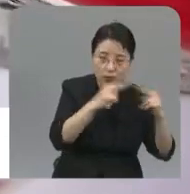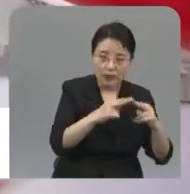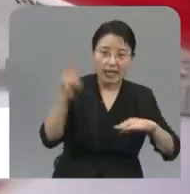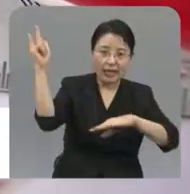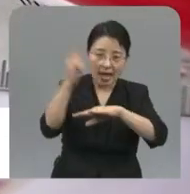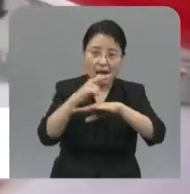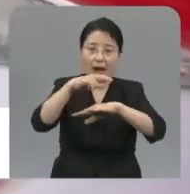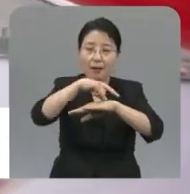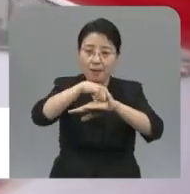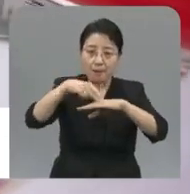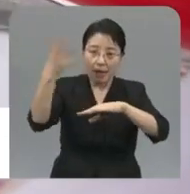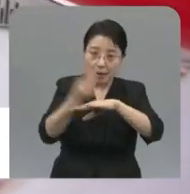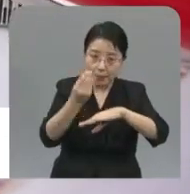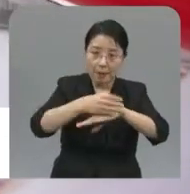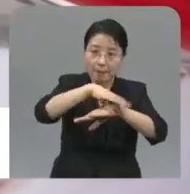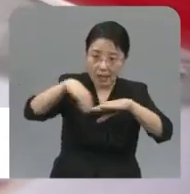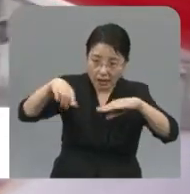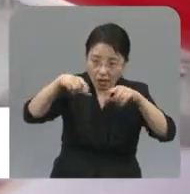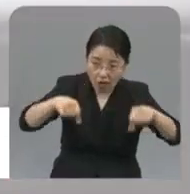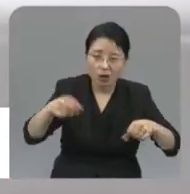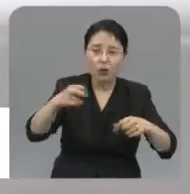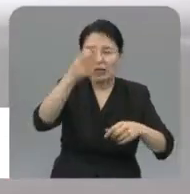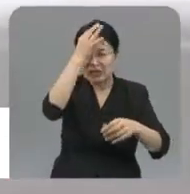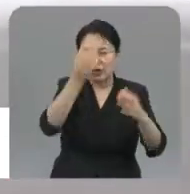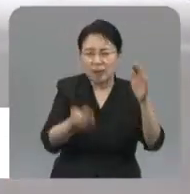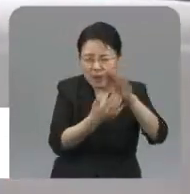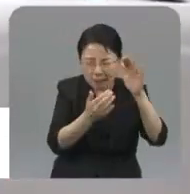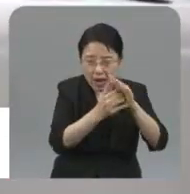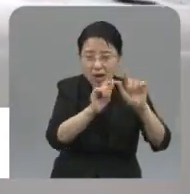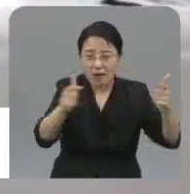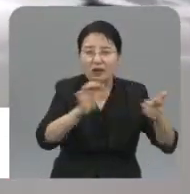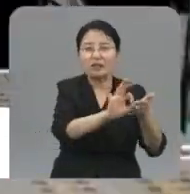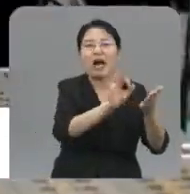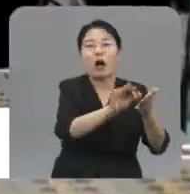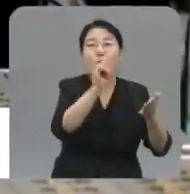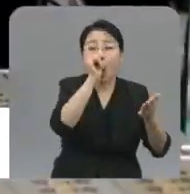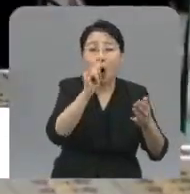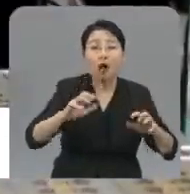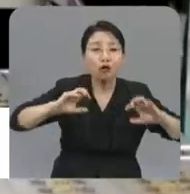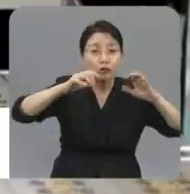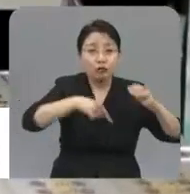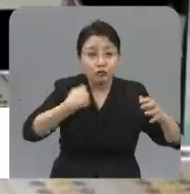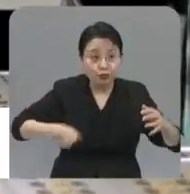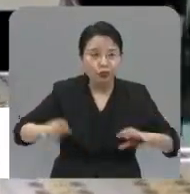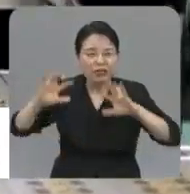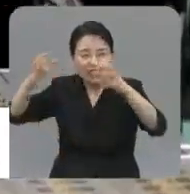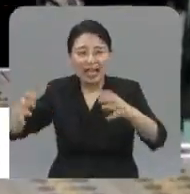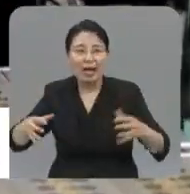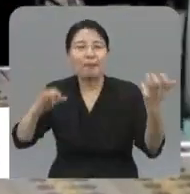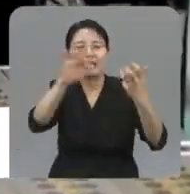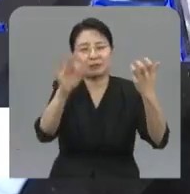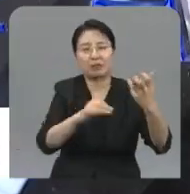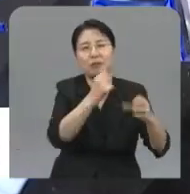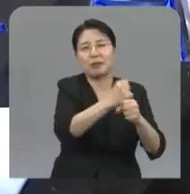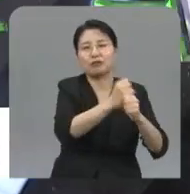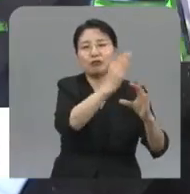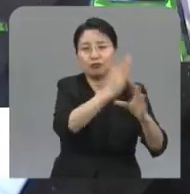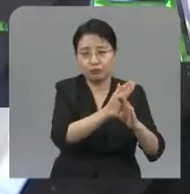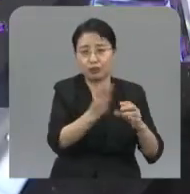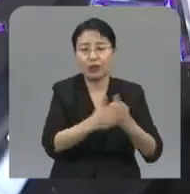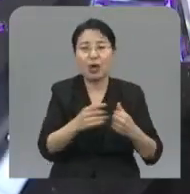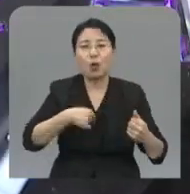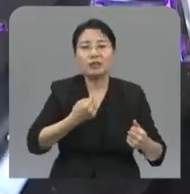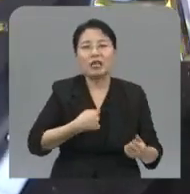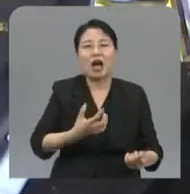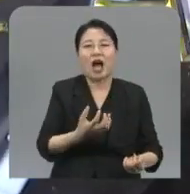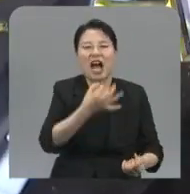trời thiết bị di động Trung Quốc chiếm 80% sản lượng thế giới có thể xem là sản xuất độc quyền hôm 4/7 phát ngôn viên bộ ngoại giao Trung